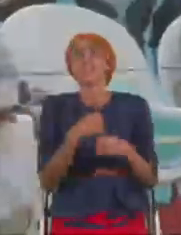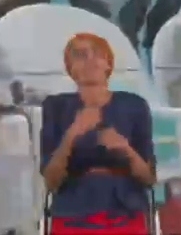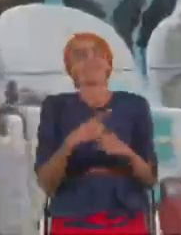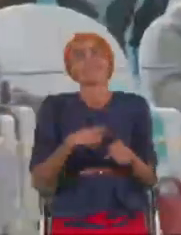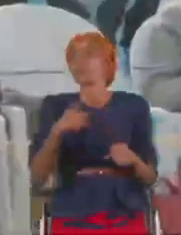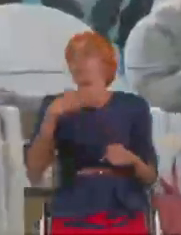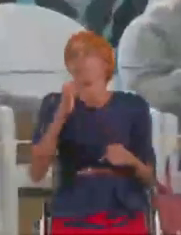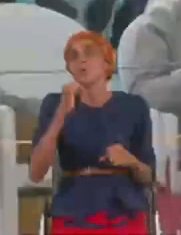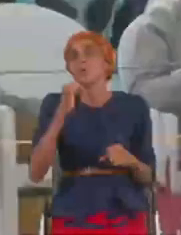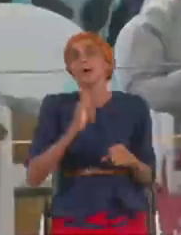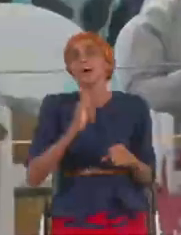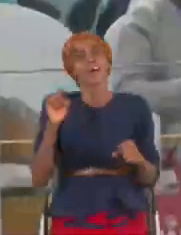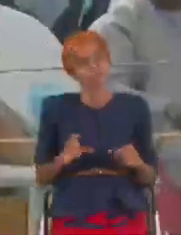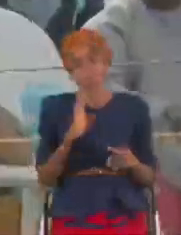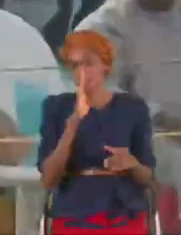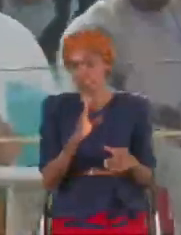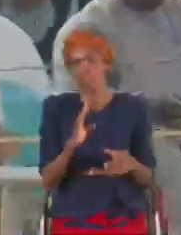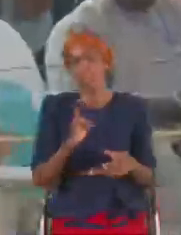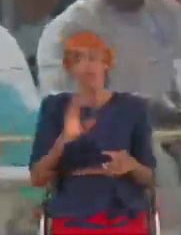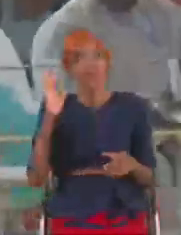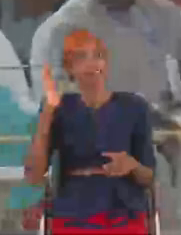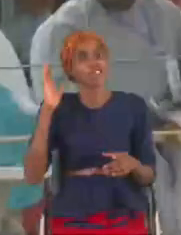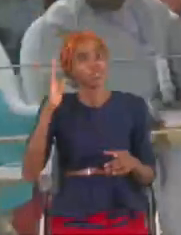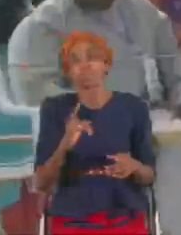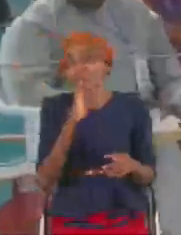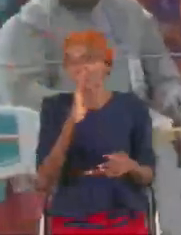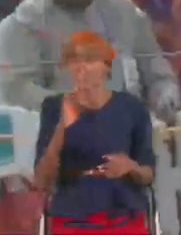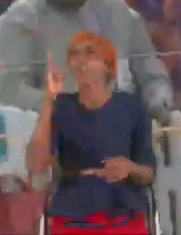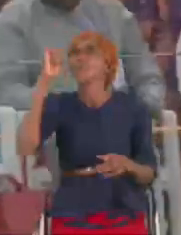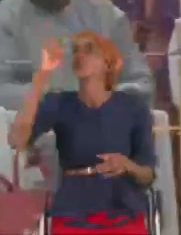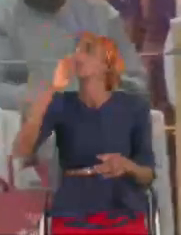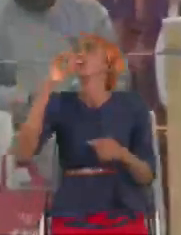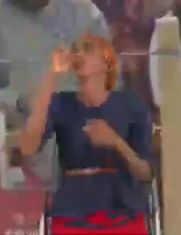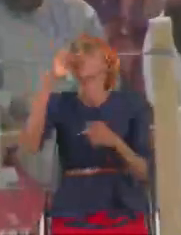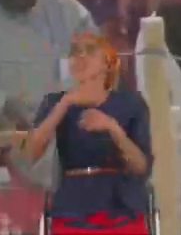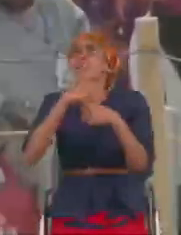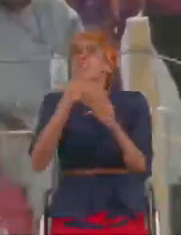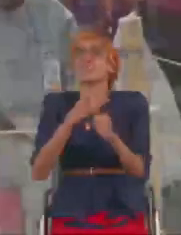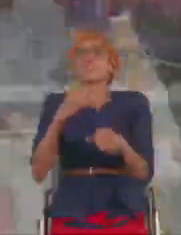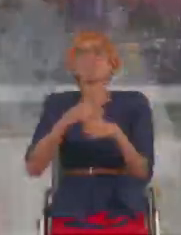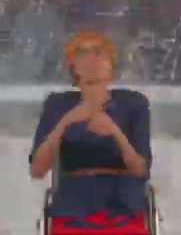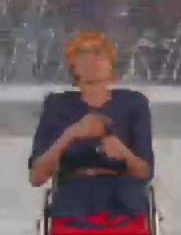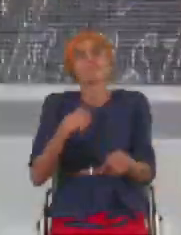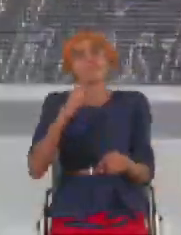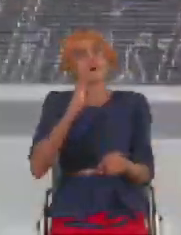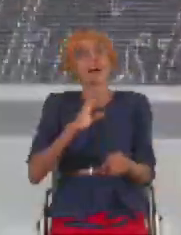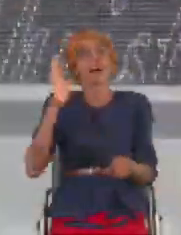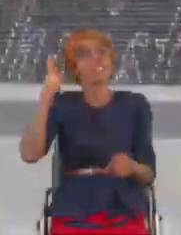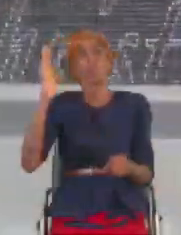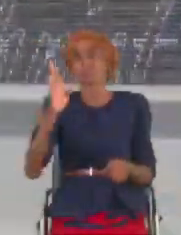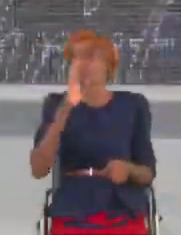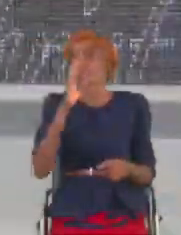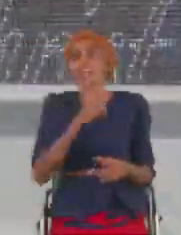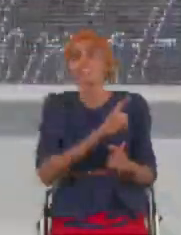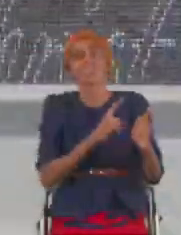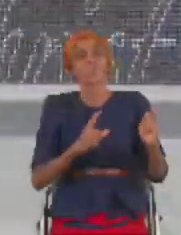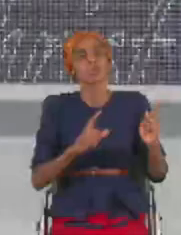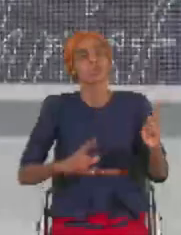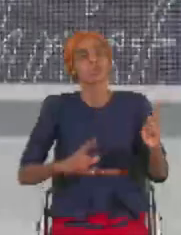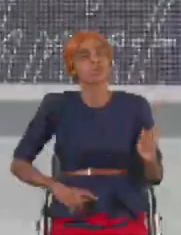je dois être fait de moi ce que je dois être pour toi oui c'est lui qui fait c'est lui qui faire